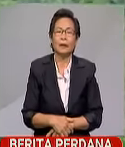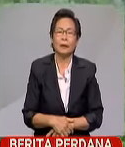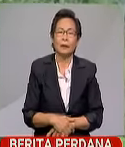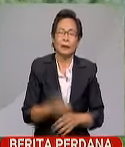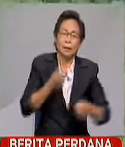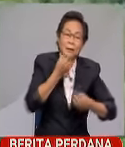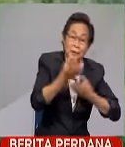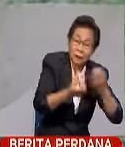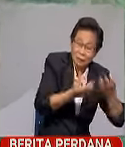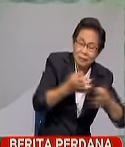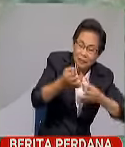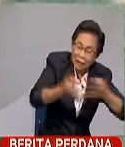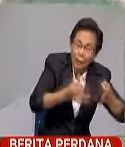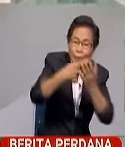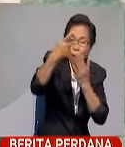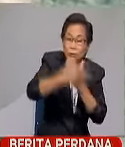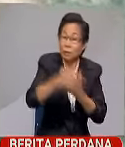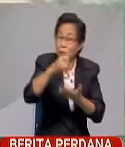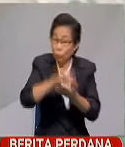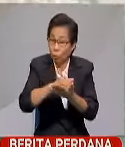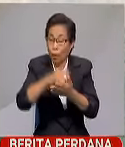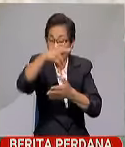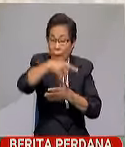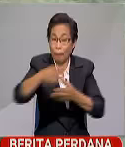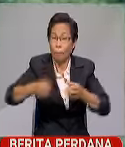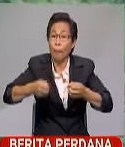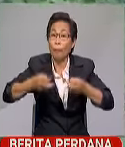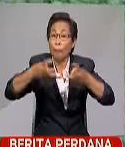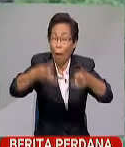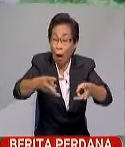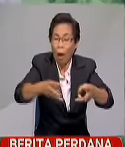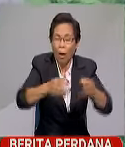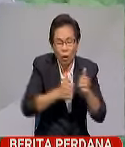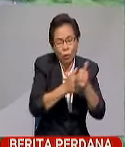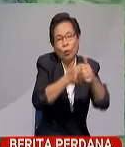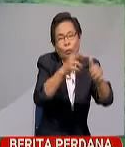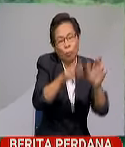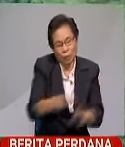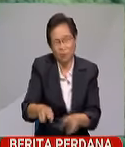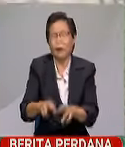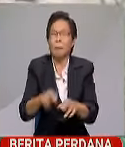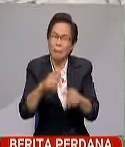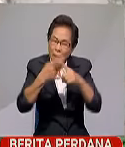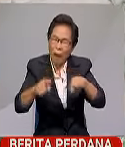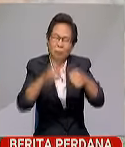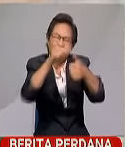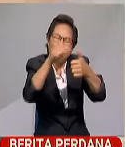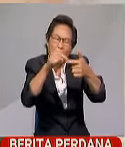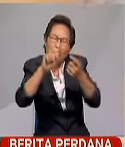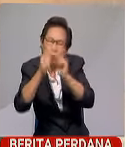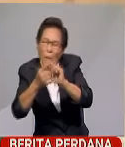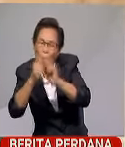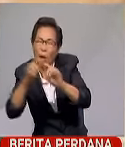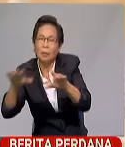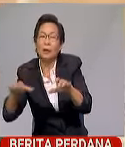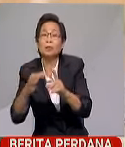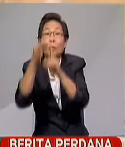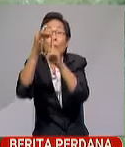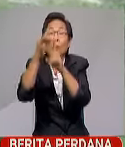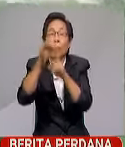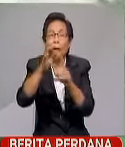Jelas beliau, projek berkenaan berjalan mengikut perancangan walaupun beberapa perubahan telah dibuat, terutama melibatkan reka bentuk